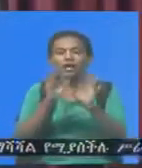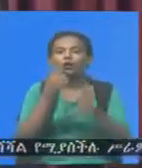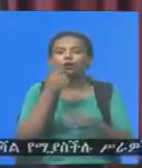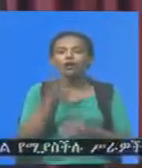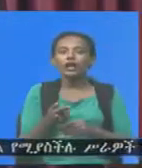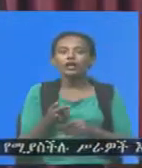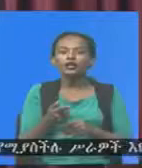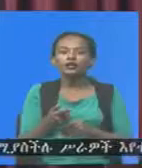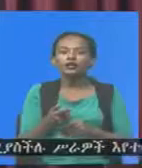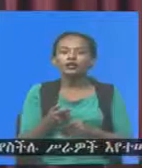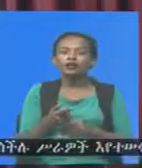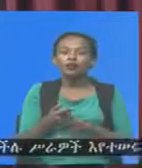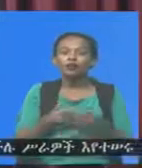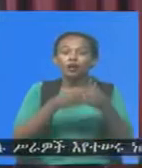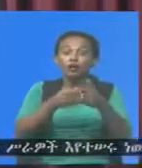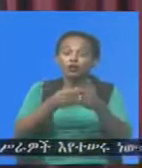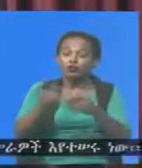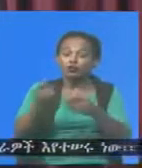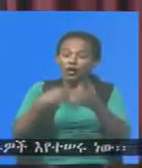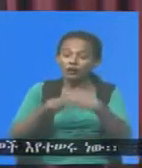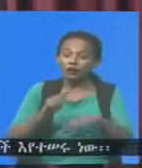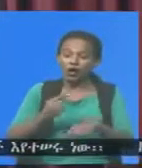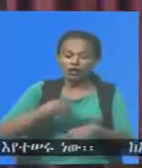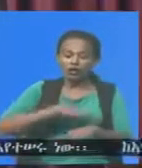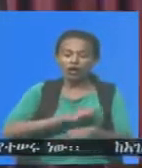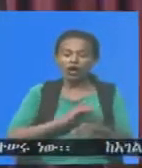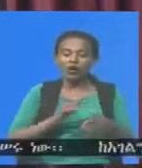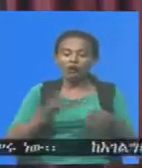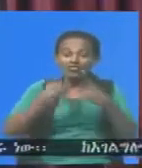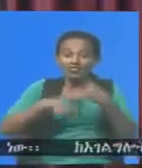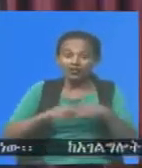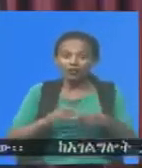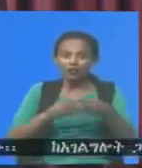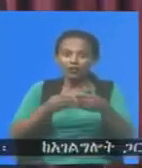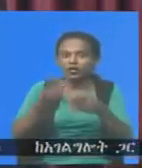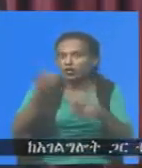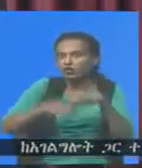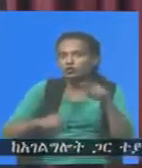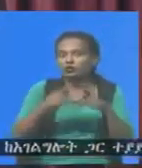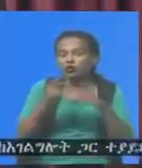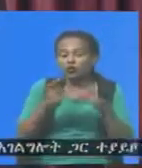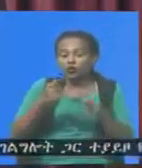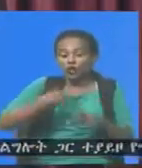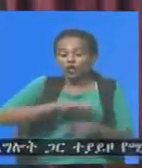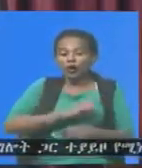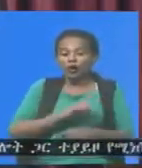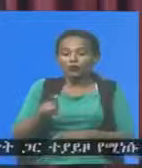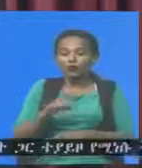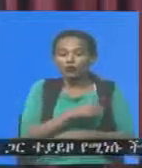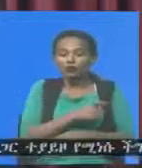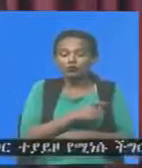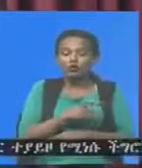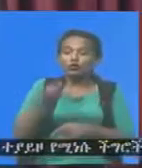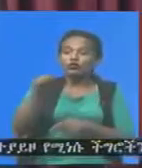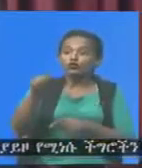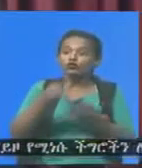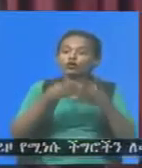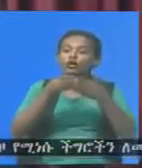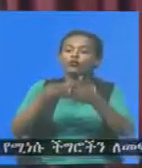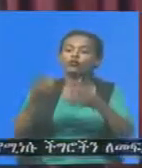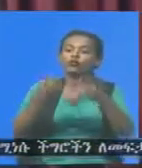መሲው ሳይመጣ እኛ መተን መምራት አንችልም። ትክክል አይደለም። ቦታው የኛ ቢሆንም መሲው መጠበቅ አለበት